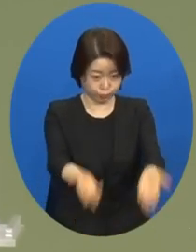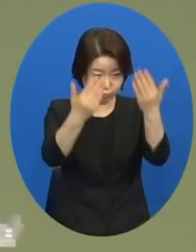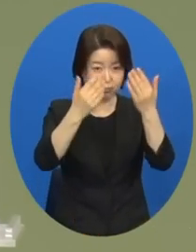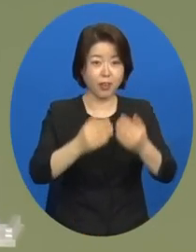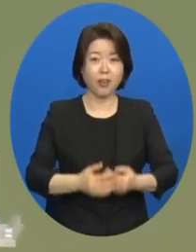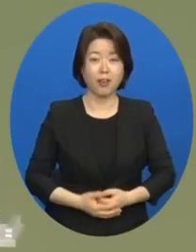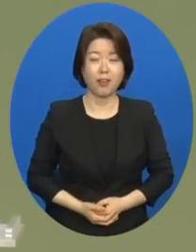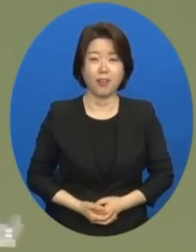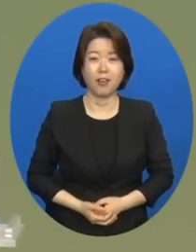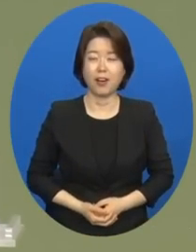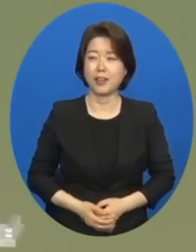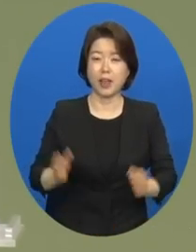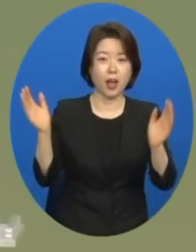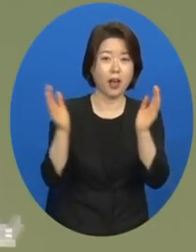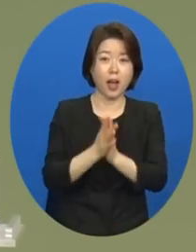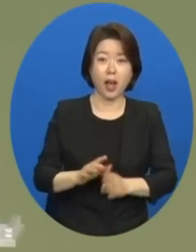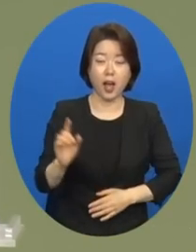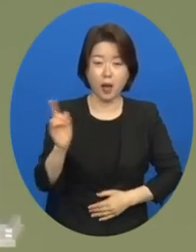했는데